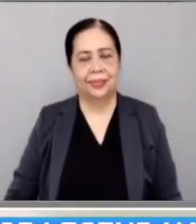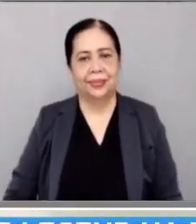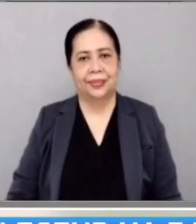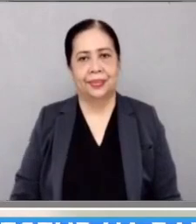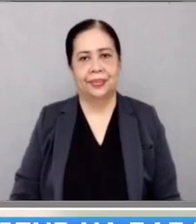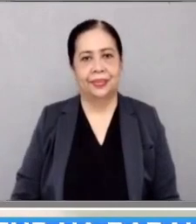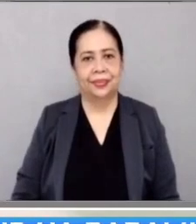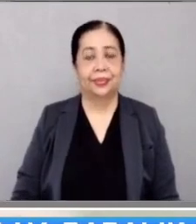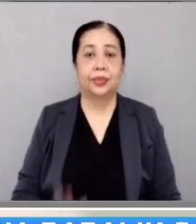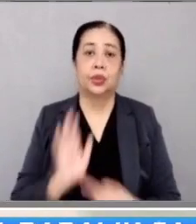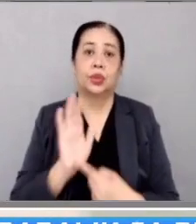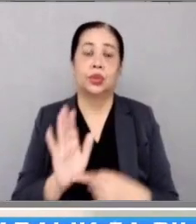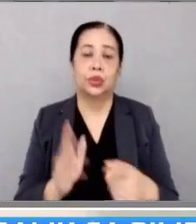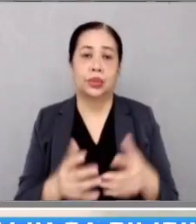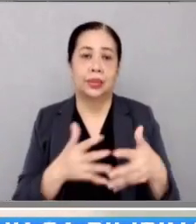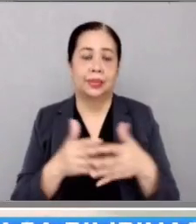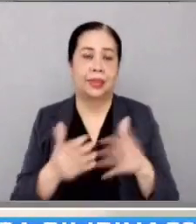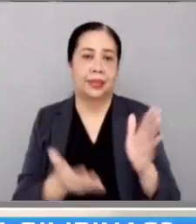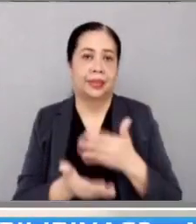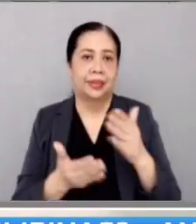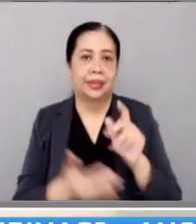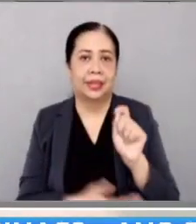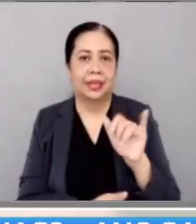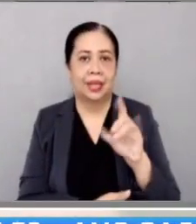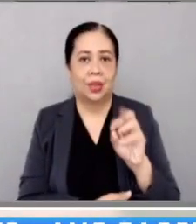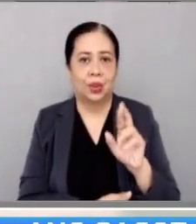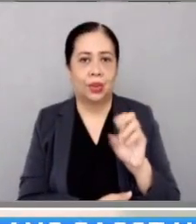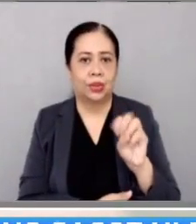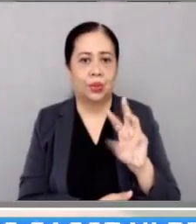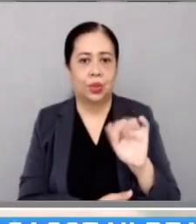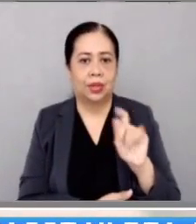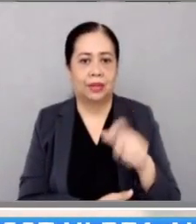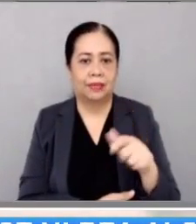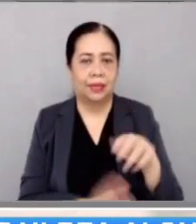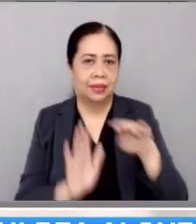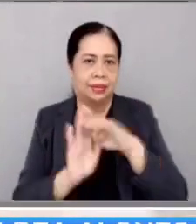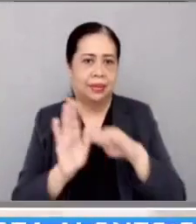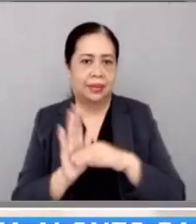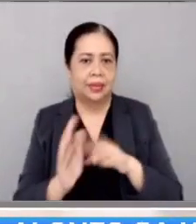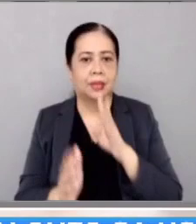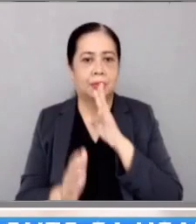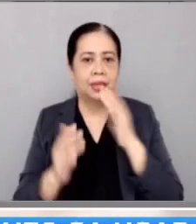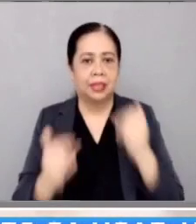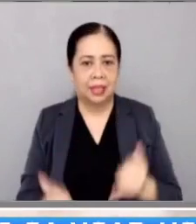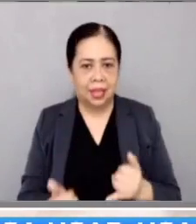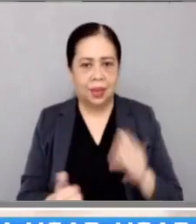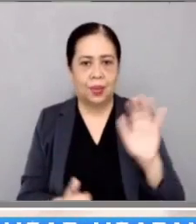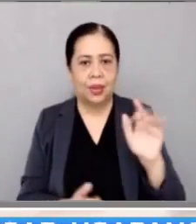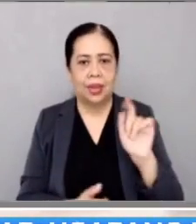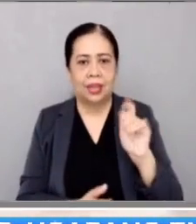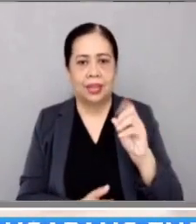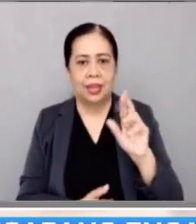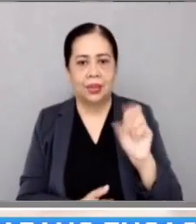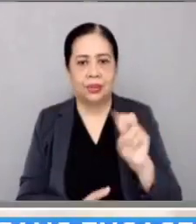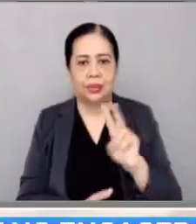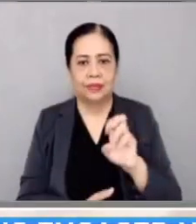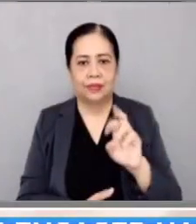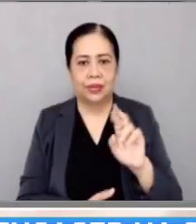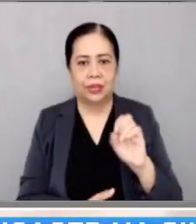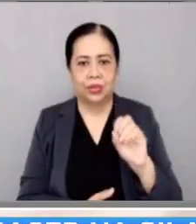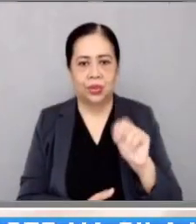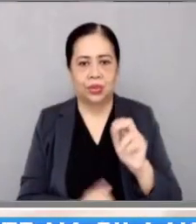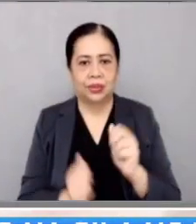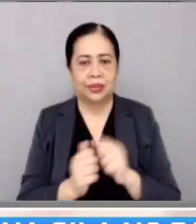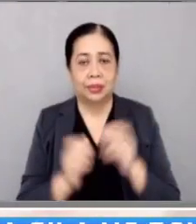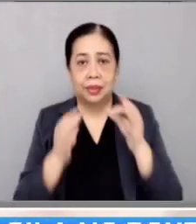Inilabas na ni American singer Taylor Swift ang tracklist ng Speak Now Taylor's Version. Kabilang pa rin dito ang mga tanyag na